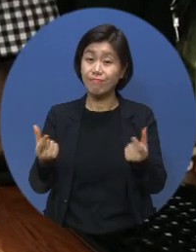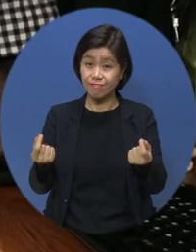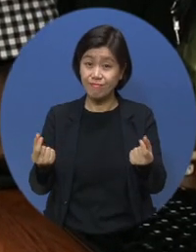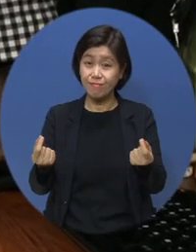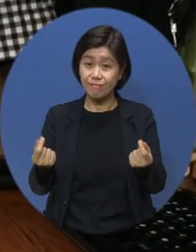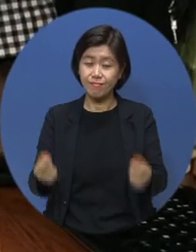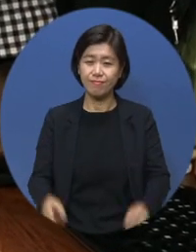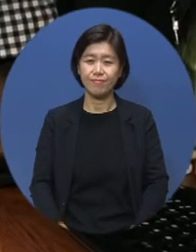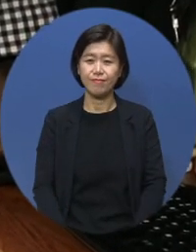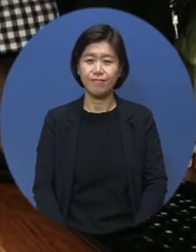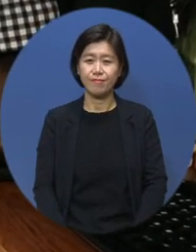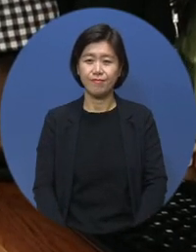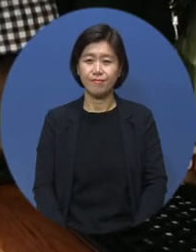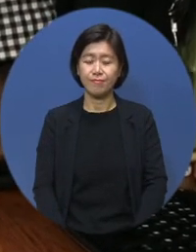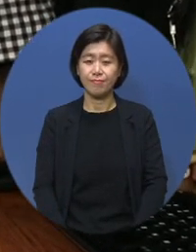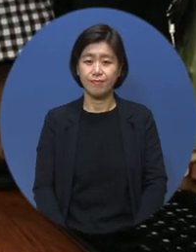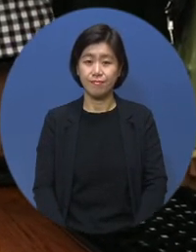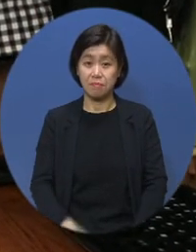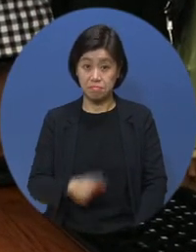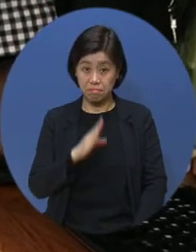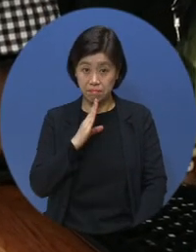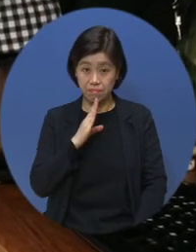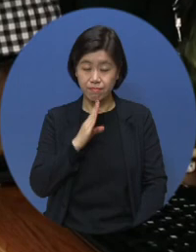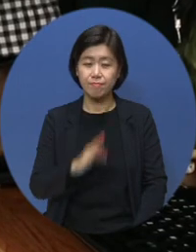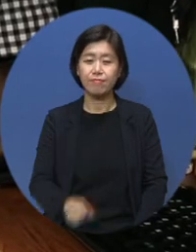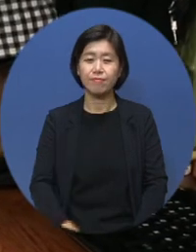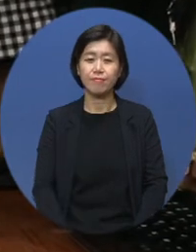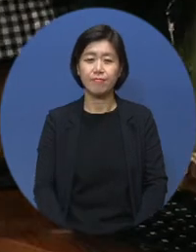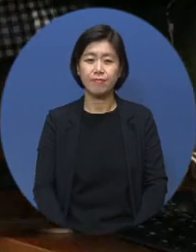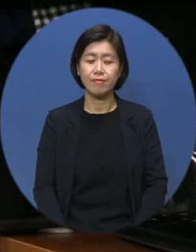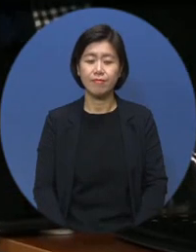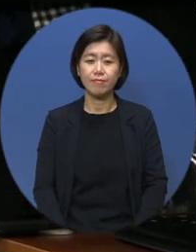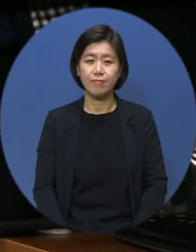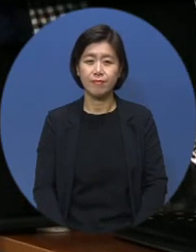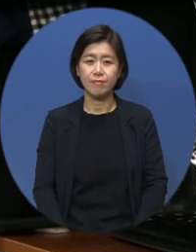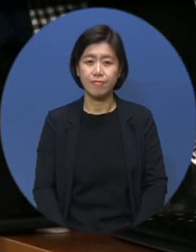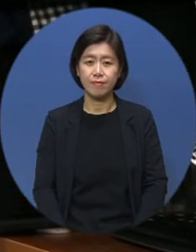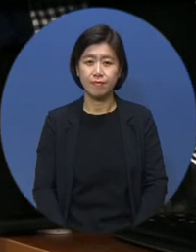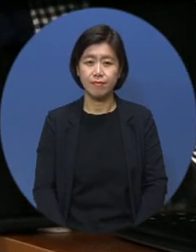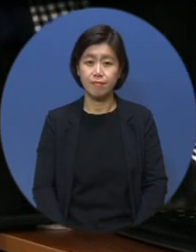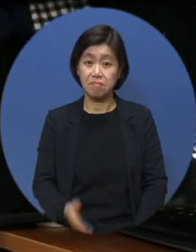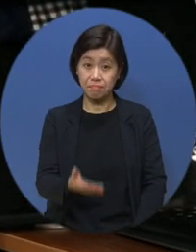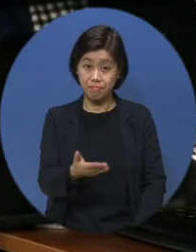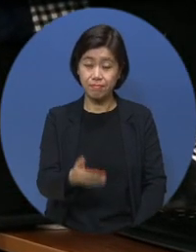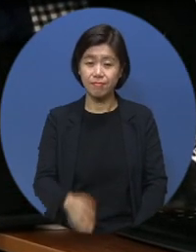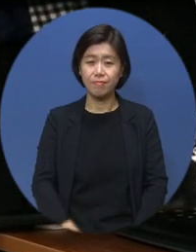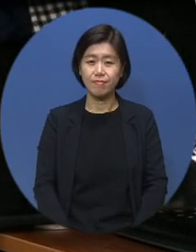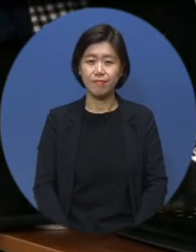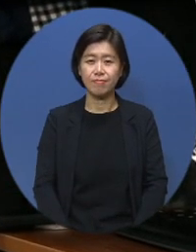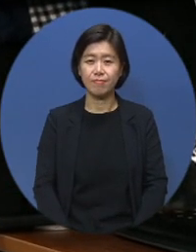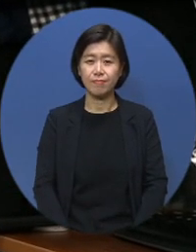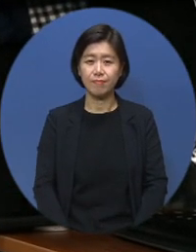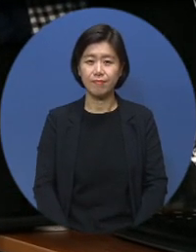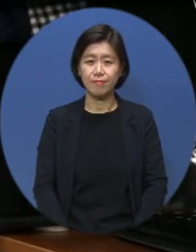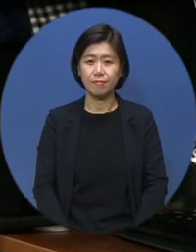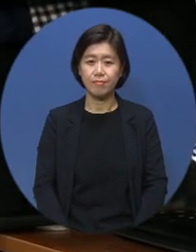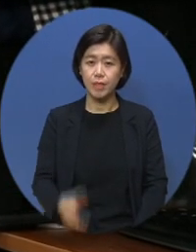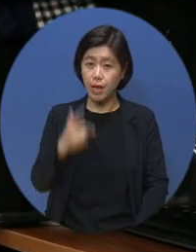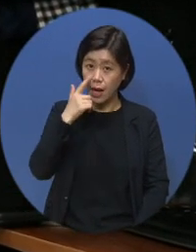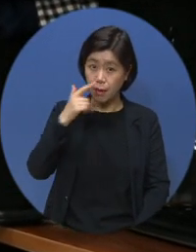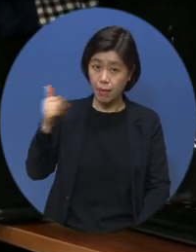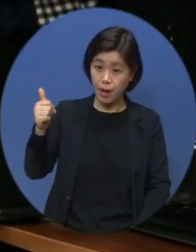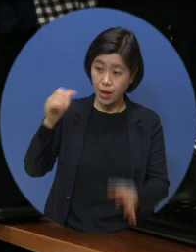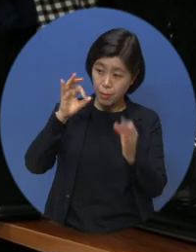10 씨는 맡아 아 예 아 열심히 하는 같다고 봅니다 4 시녀 꾸는 아빠가